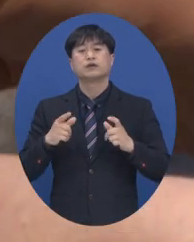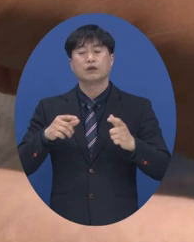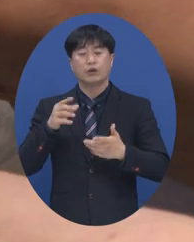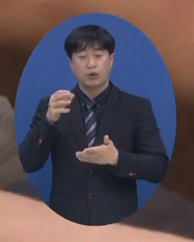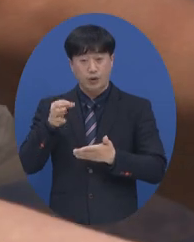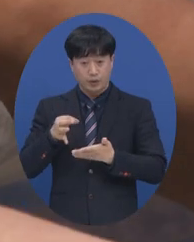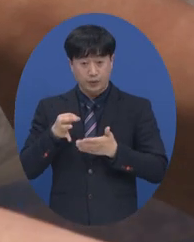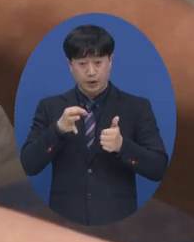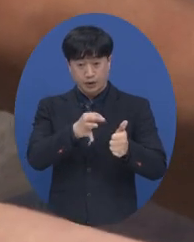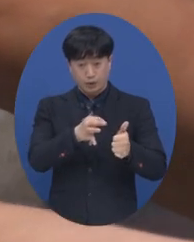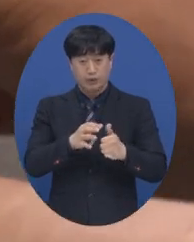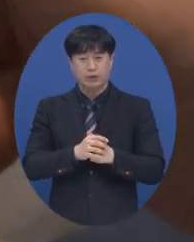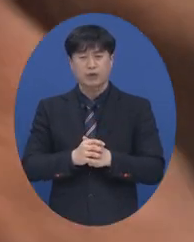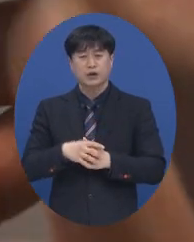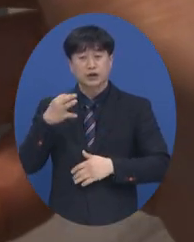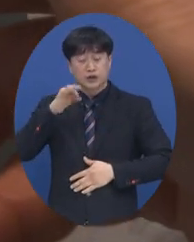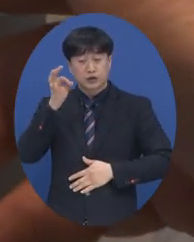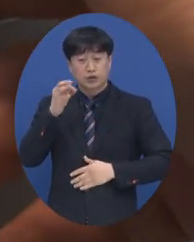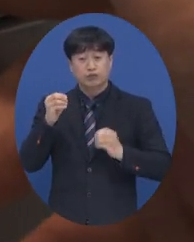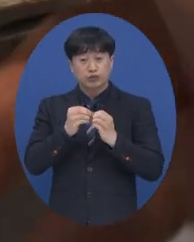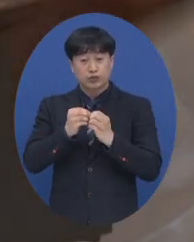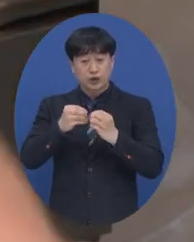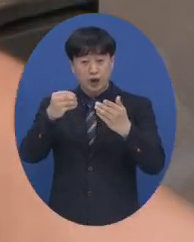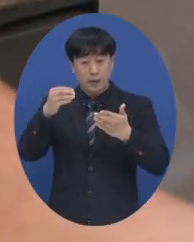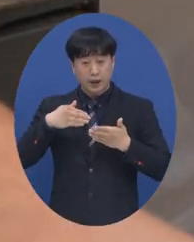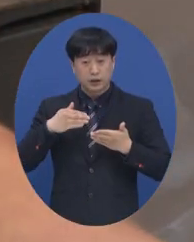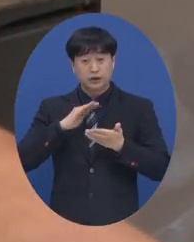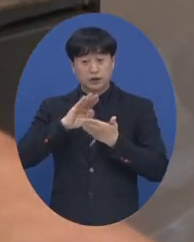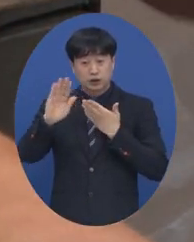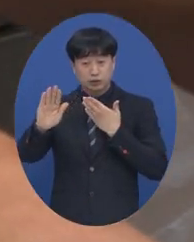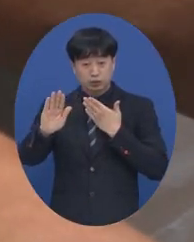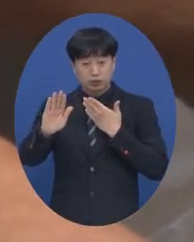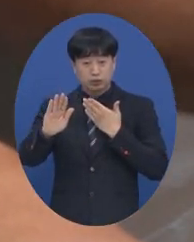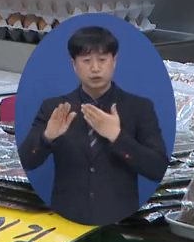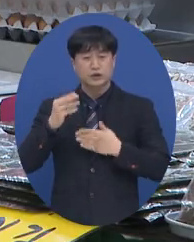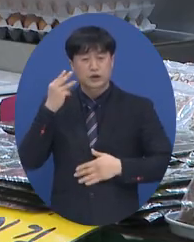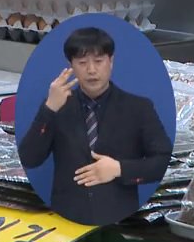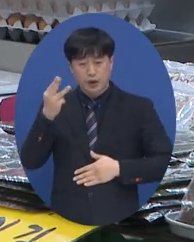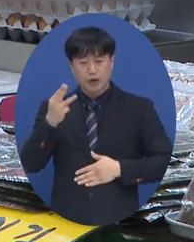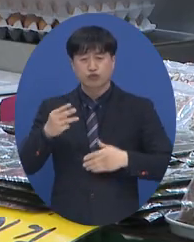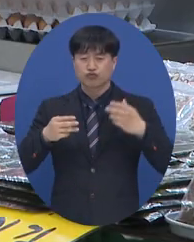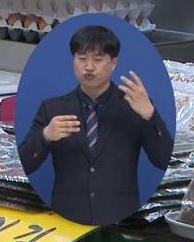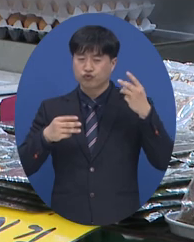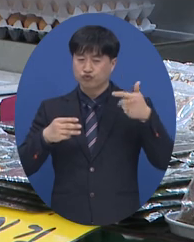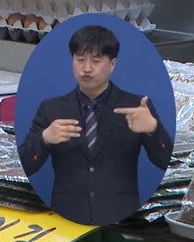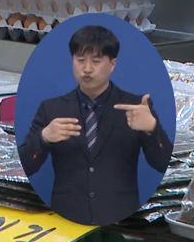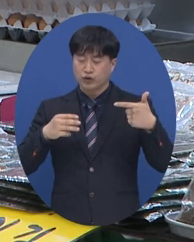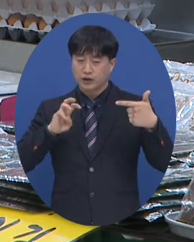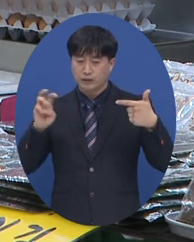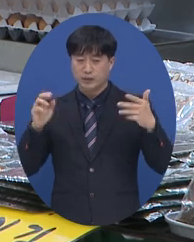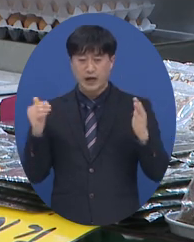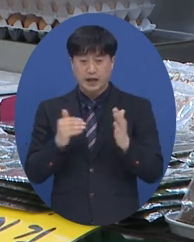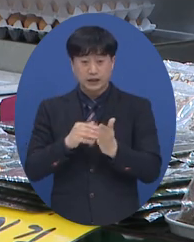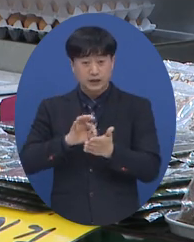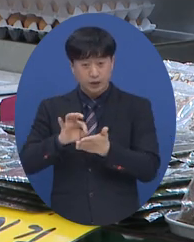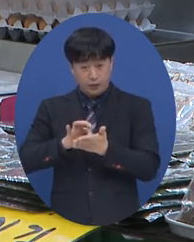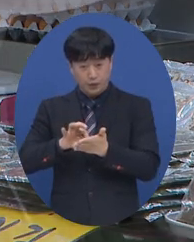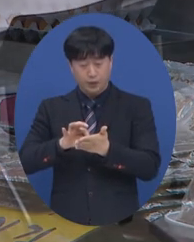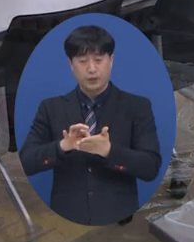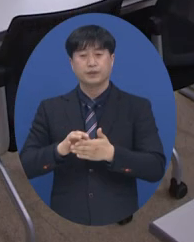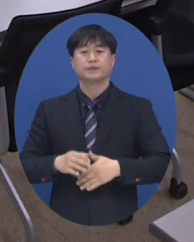승인 문제를 받은후 3개월 최대 오는 6월 30일까지 지역 카페 사용가능 업소에서 쓰면